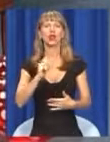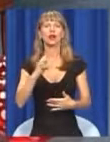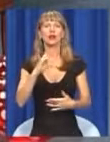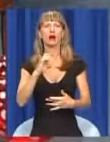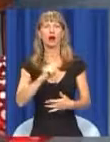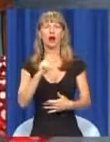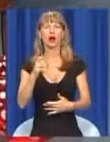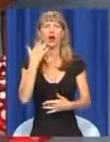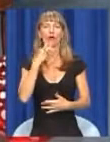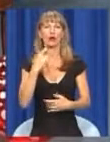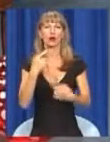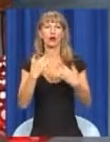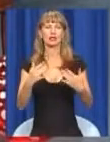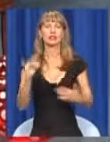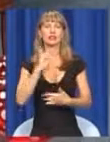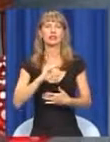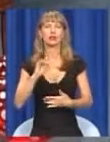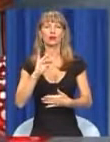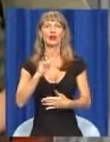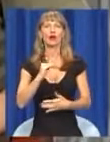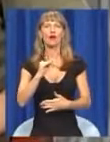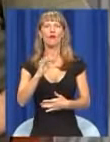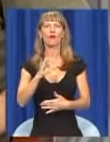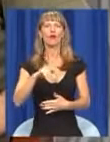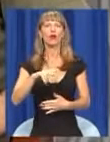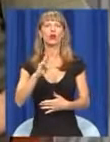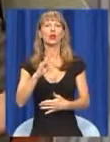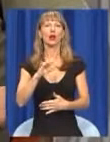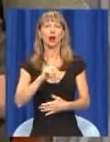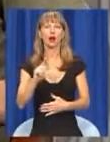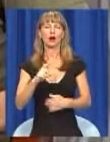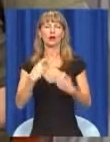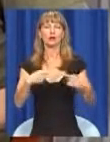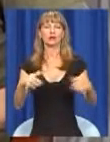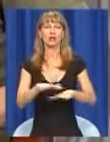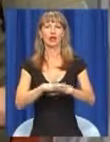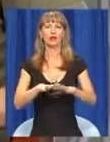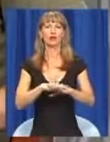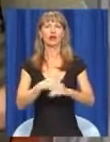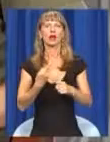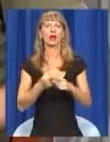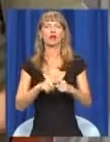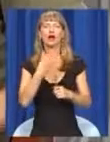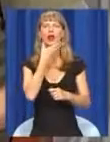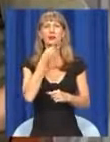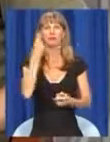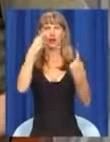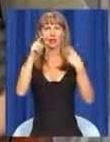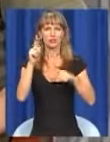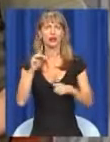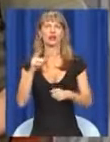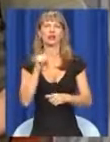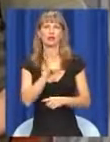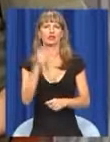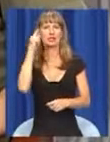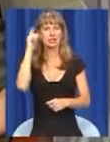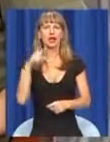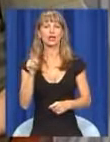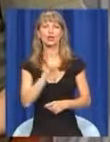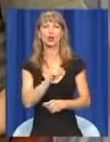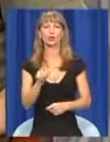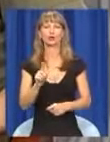деяких історіях та фольклорах різних народів. Більше того, попелюшка – дуже красива казка, її знає кожен. Причому за мотивами казки